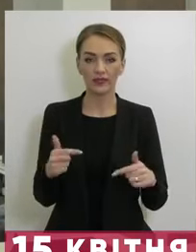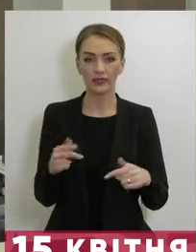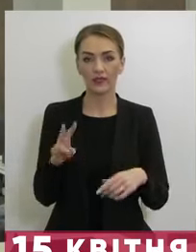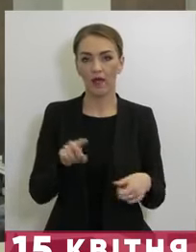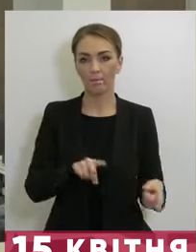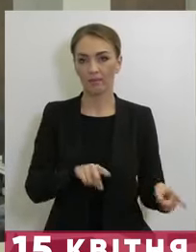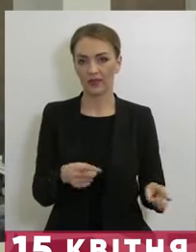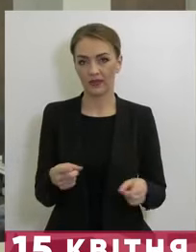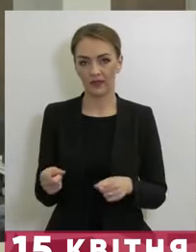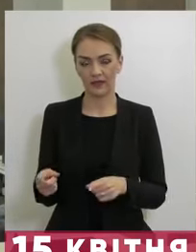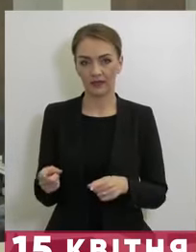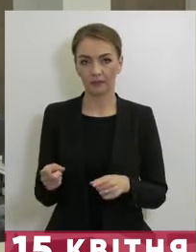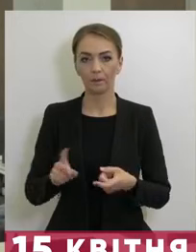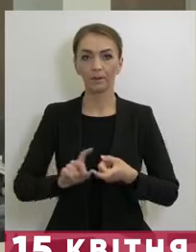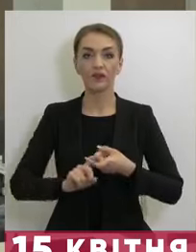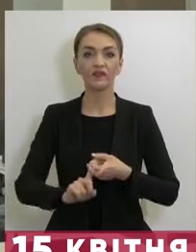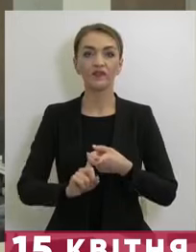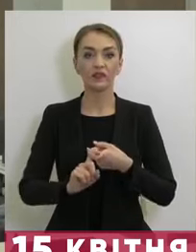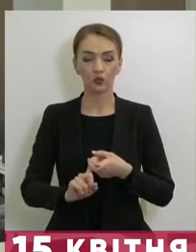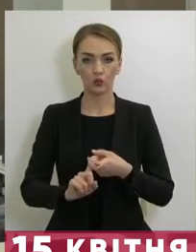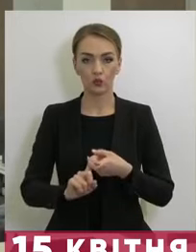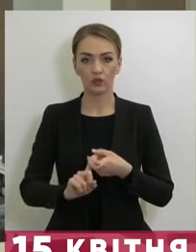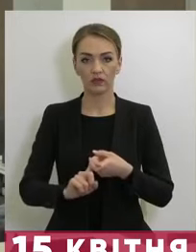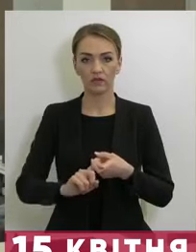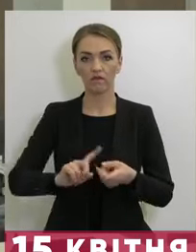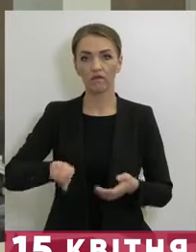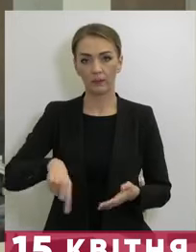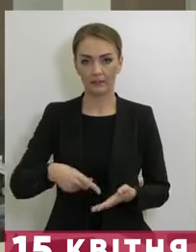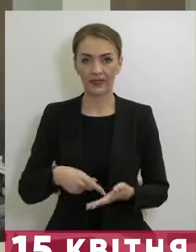пікніки. Вірус в місті